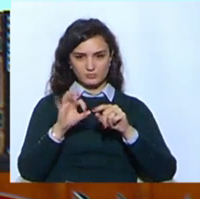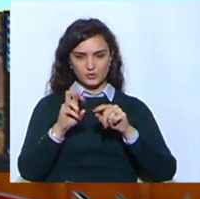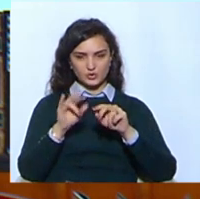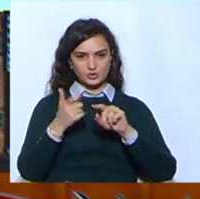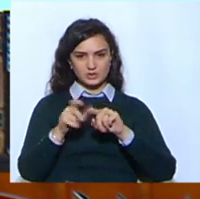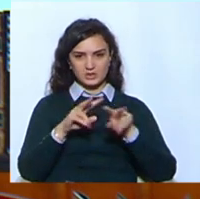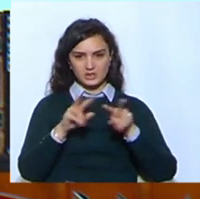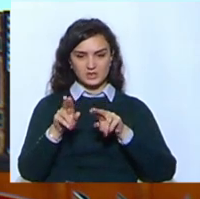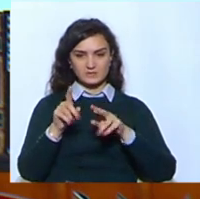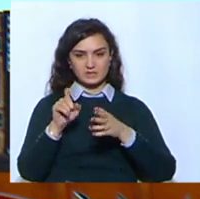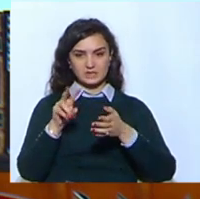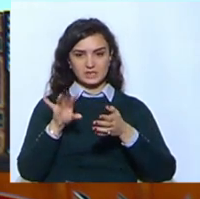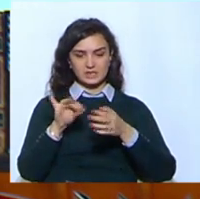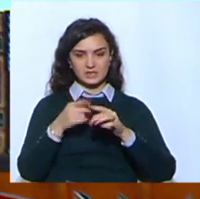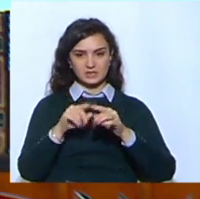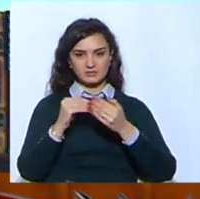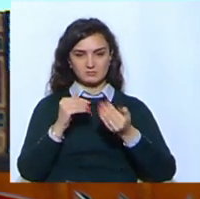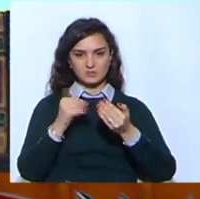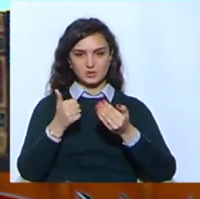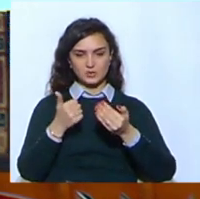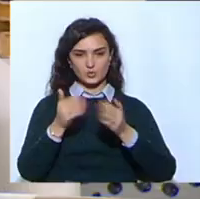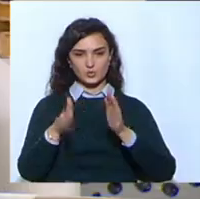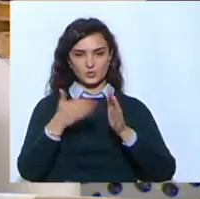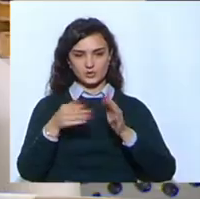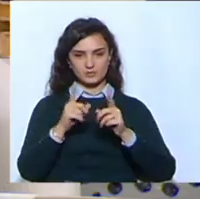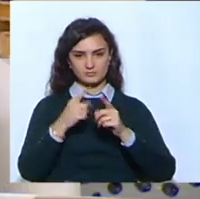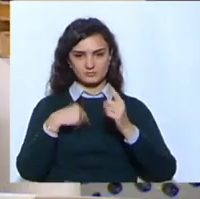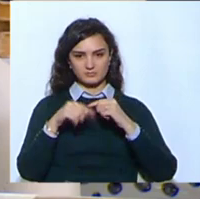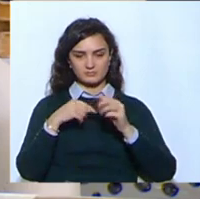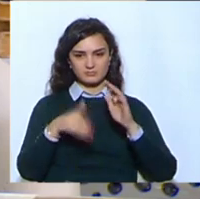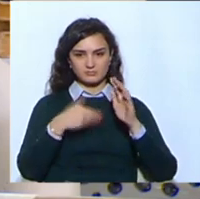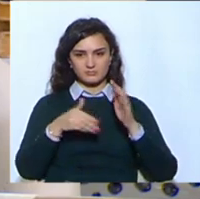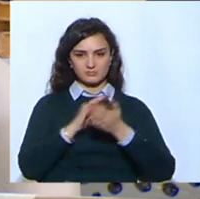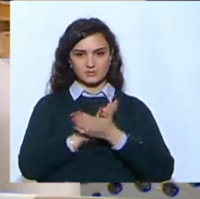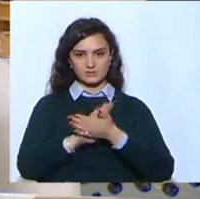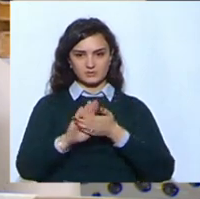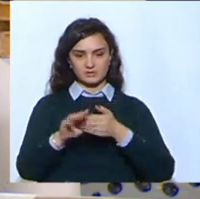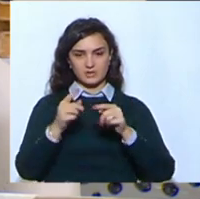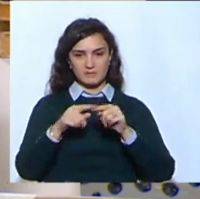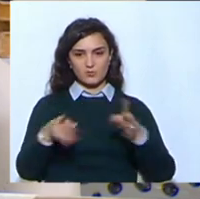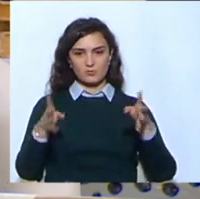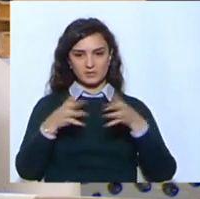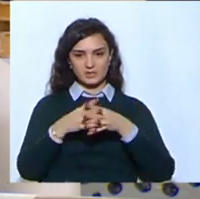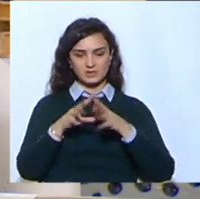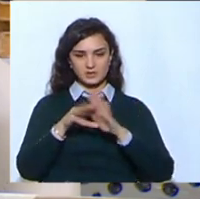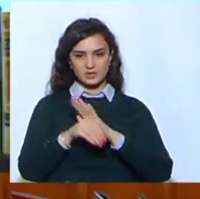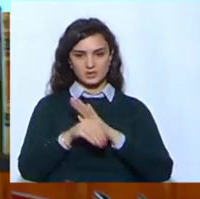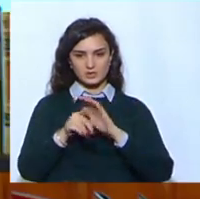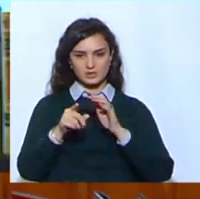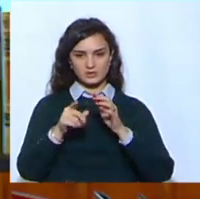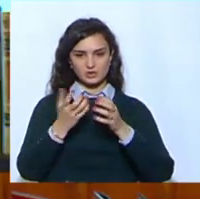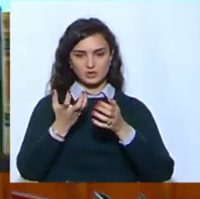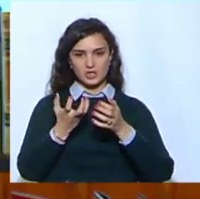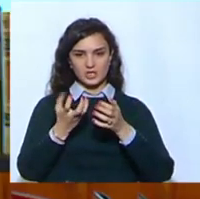ჰგავს ხილისას და იგი როგორც ცოცხი ისე გამოწმენს ნაწლავს, მაშინ ამ კომბინაციაში ჭარხალში